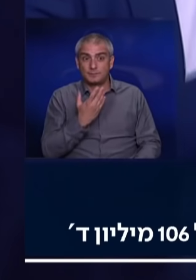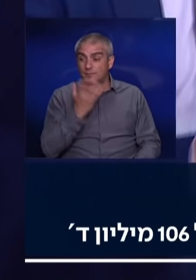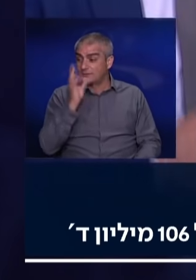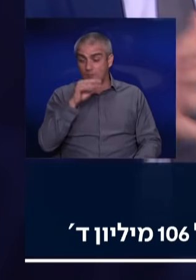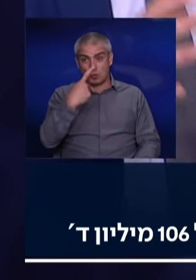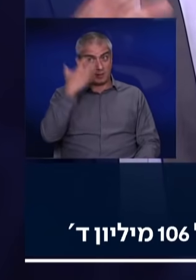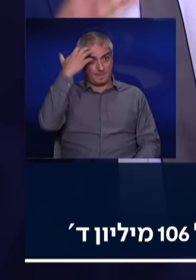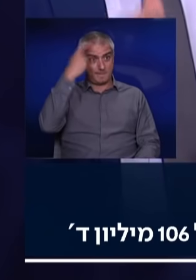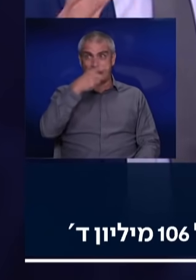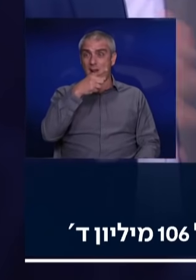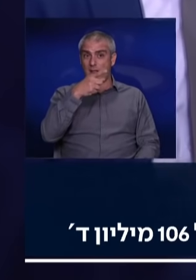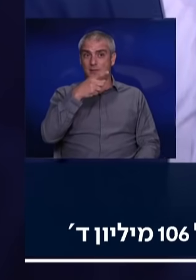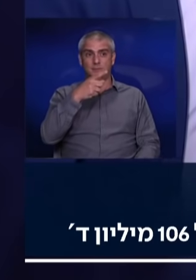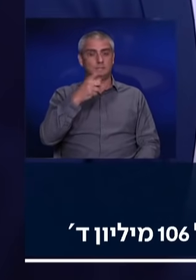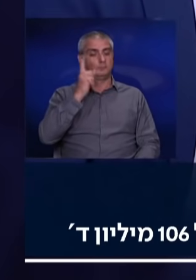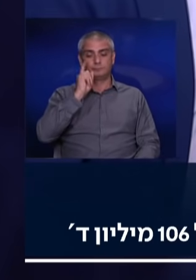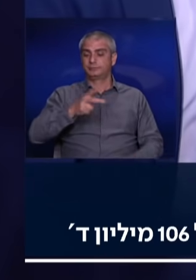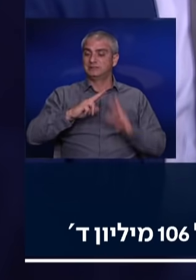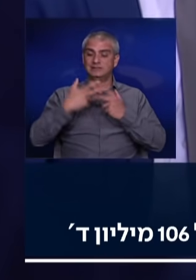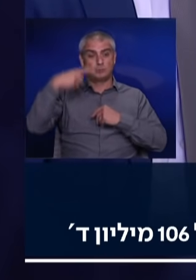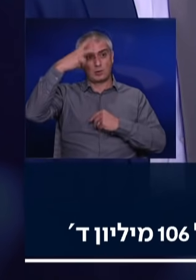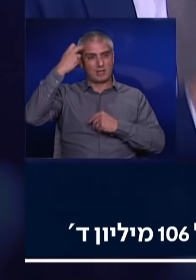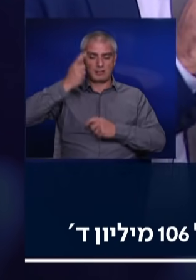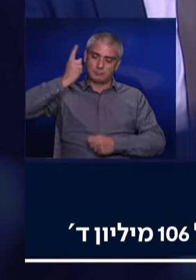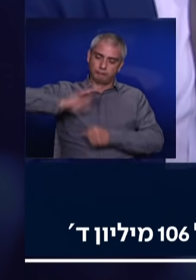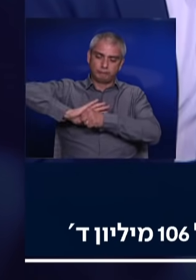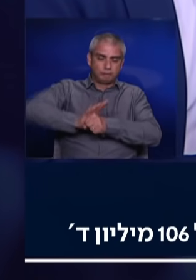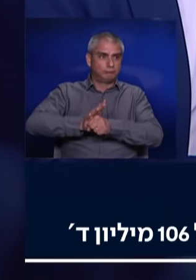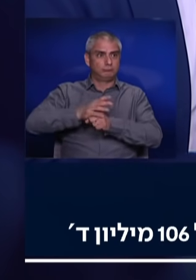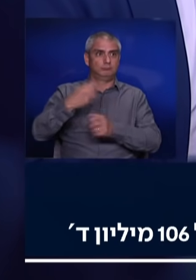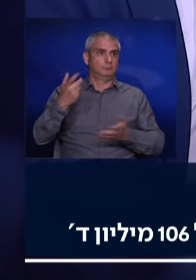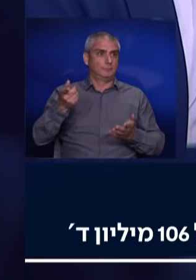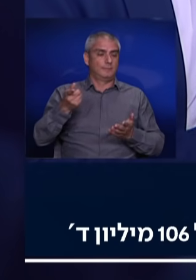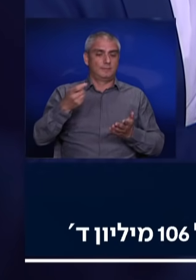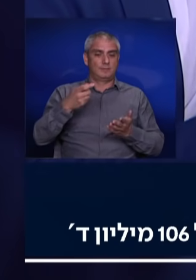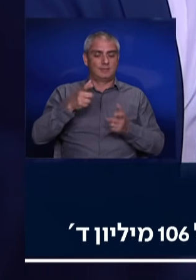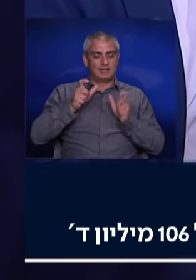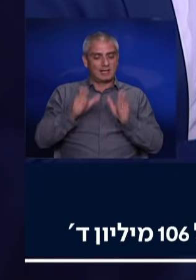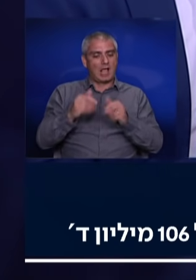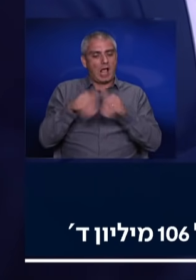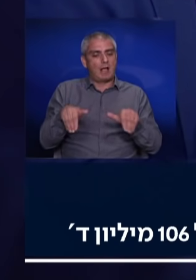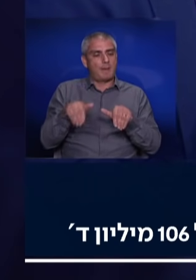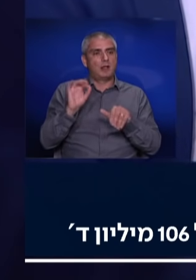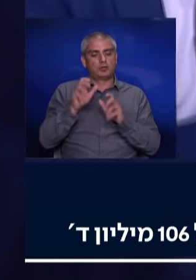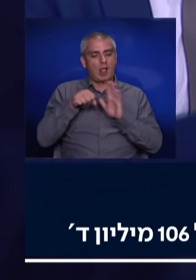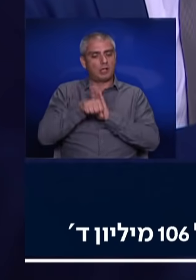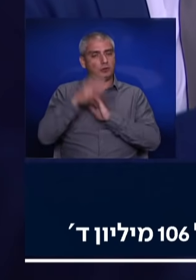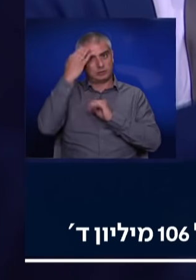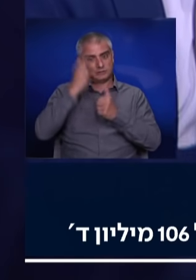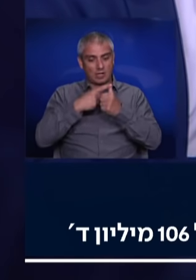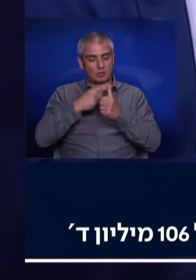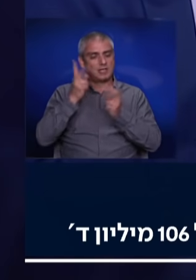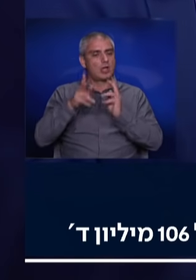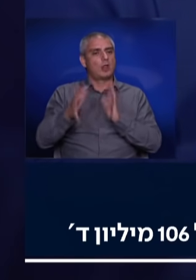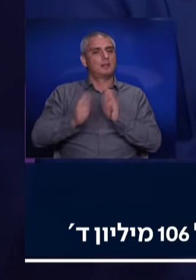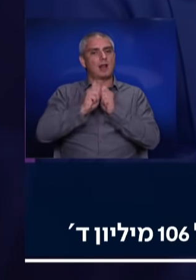עבדאללה מטיל על הציבור בירדן גזרות של ריסון או הגבלה של השקעות זרות, של היכולת להוציא